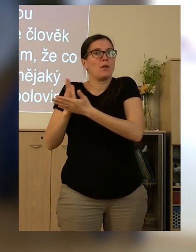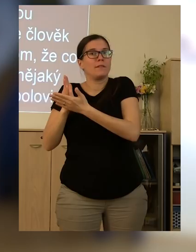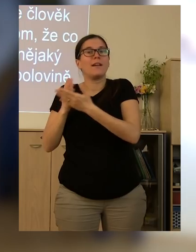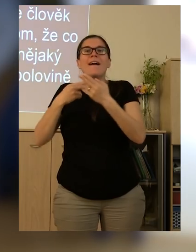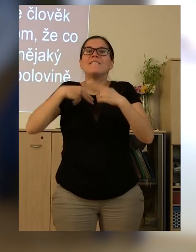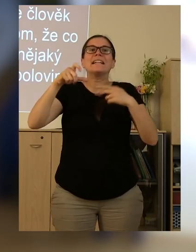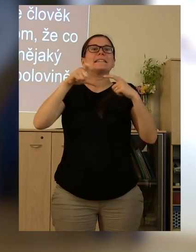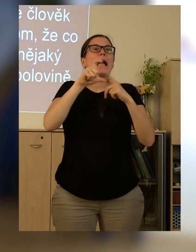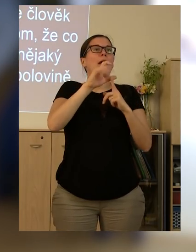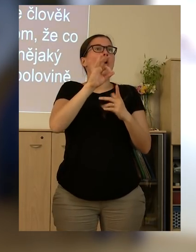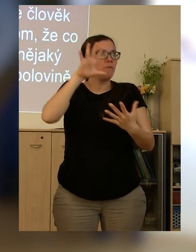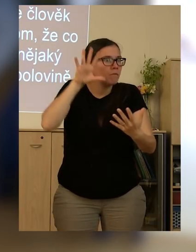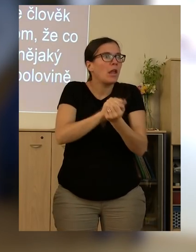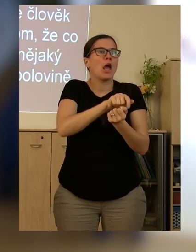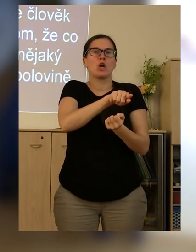přesvědčivé.